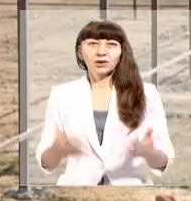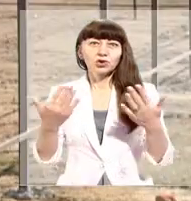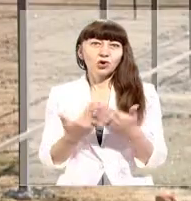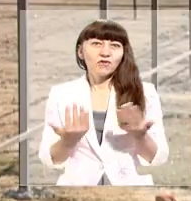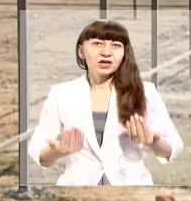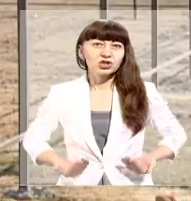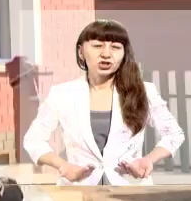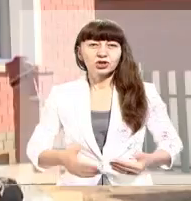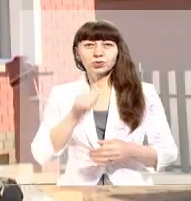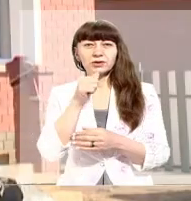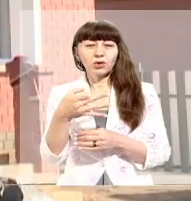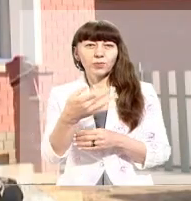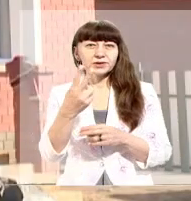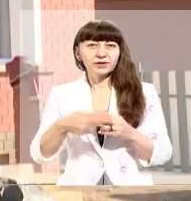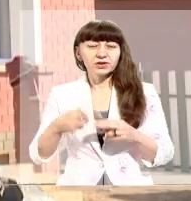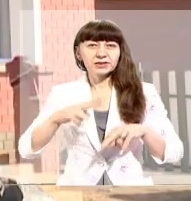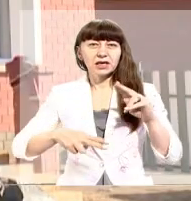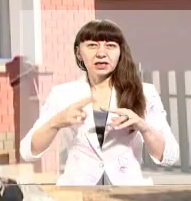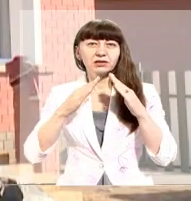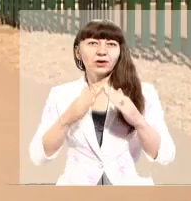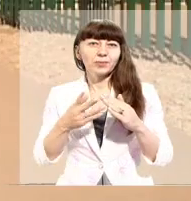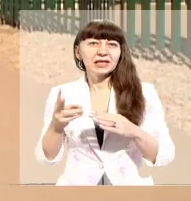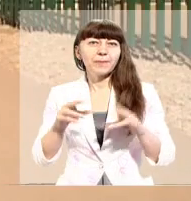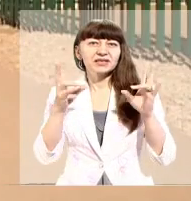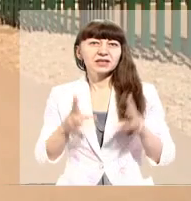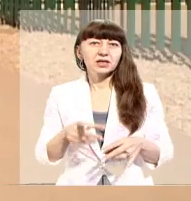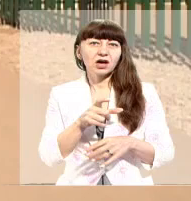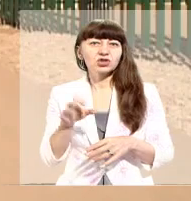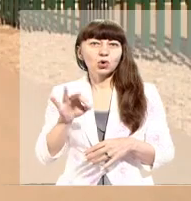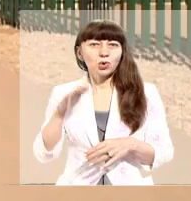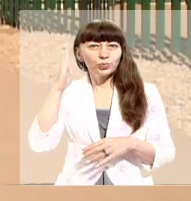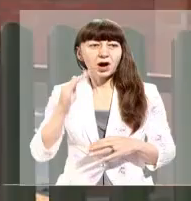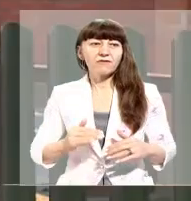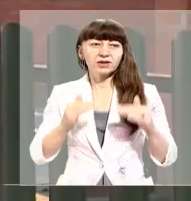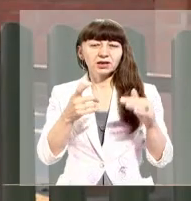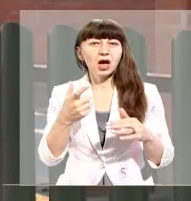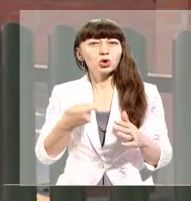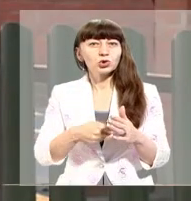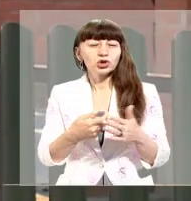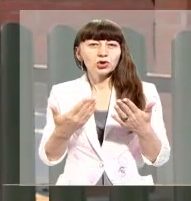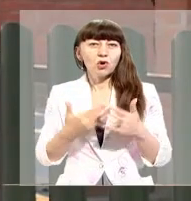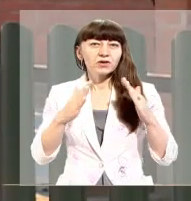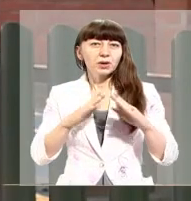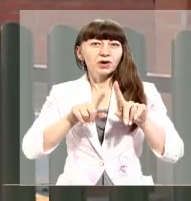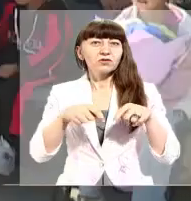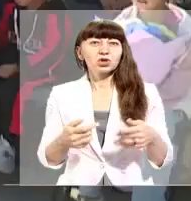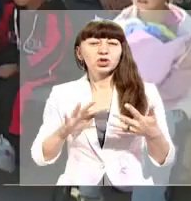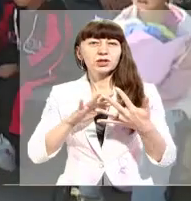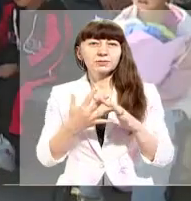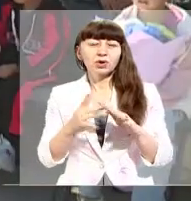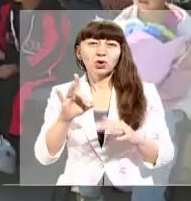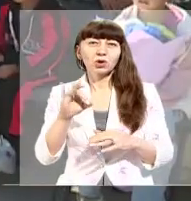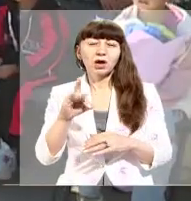Новая жизнь. В регионе завершили работу по строительству жилья для пострадавших от паводка. Ключи от новых домов вручили жителям села